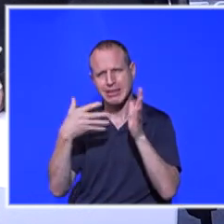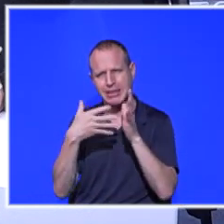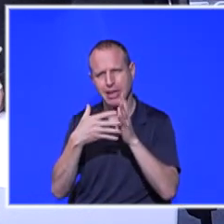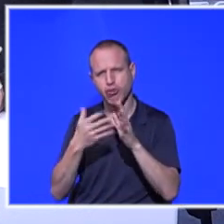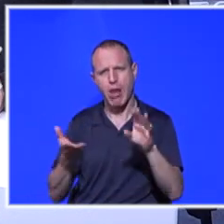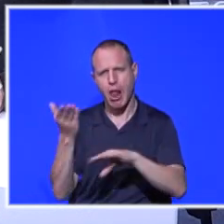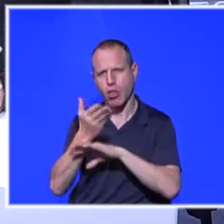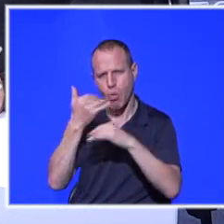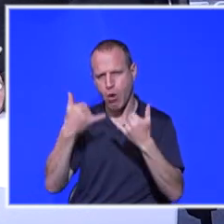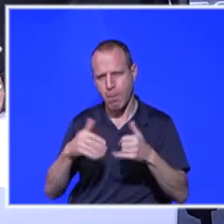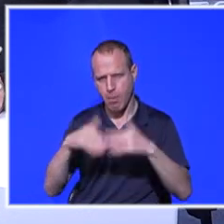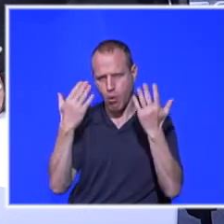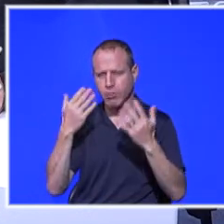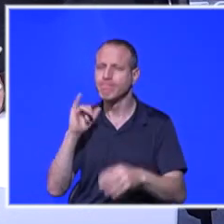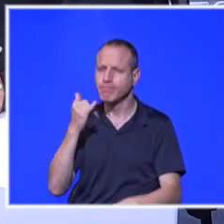כן,